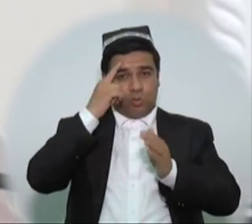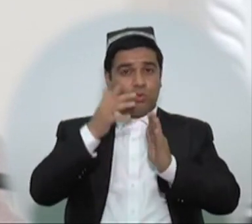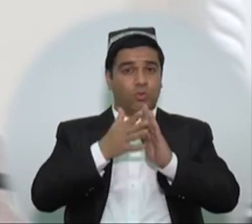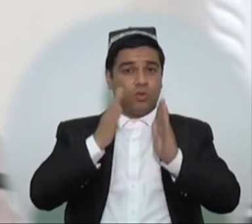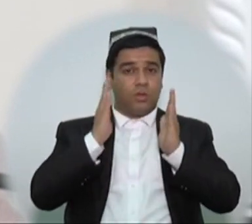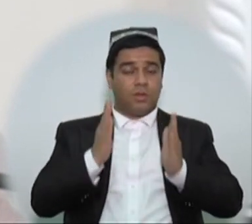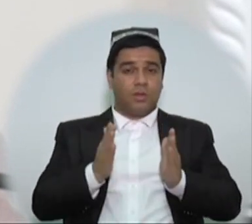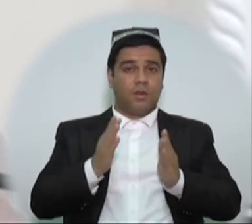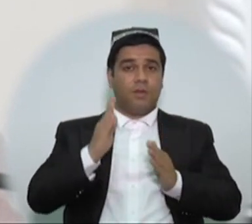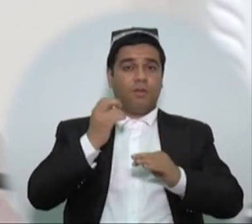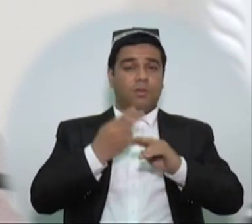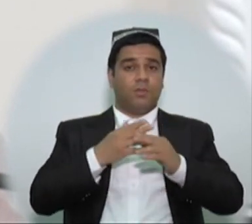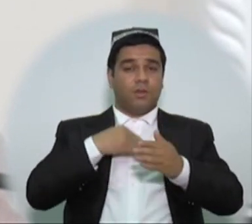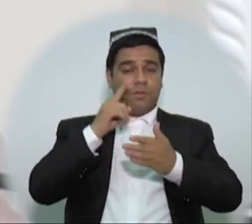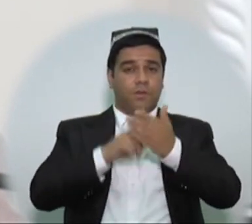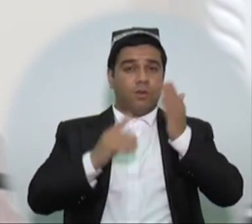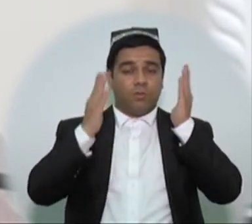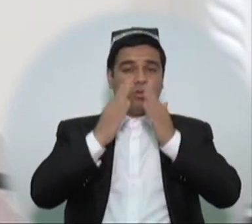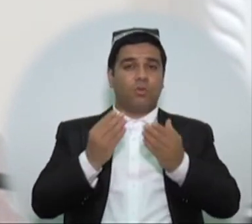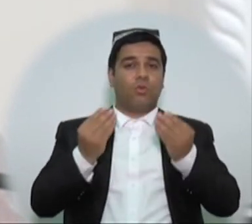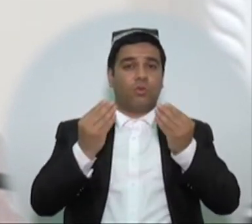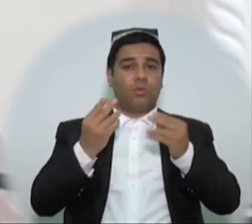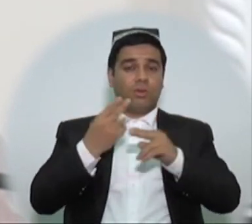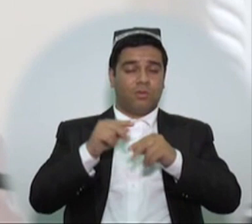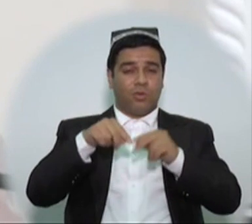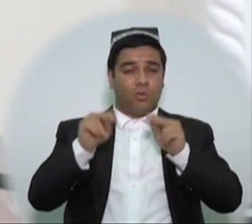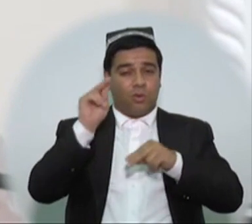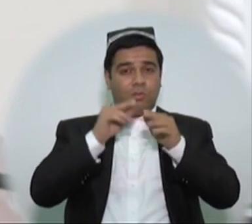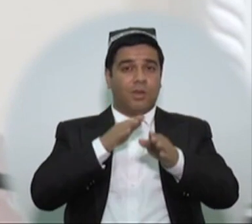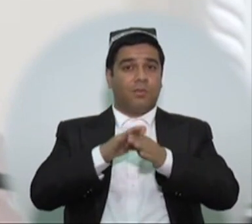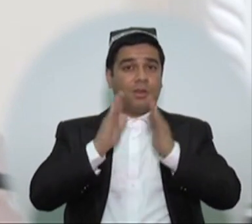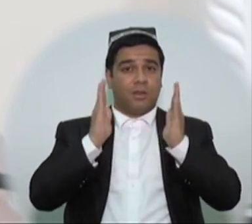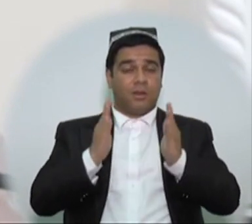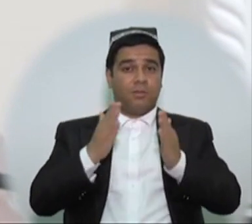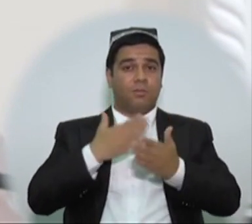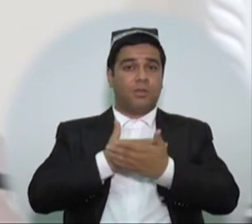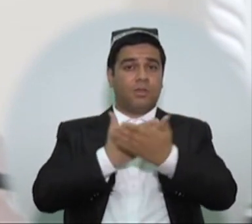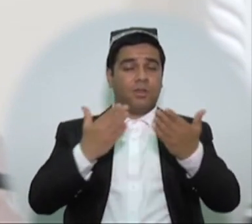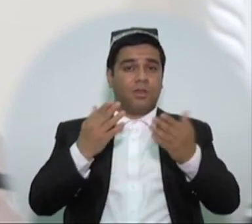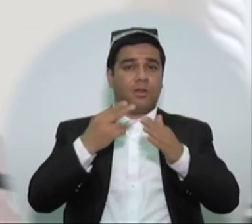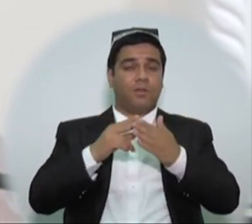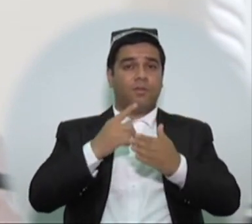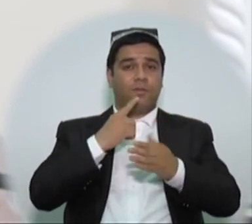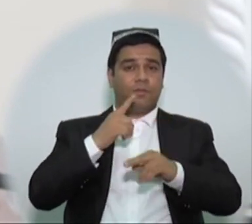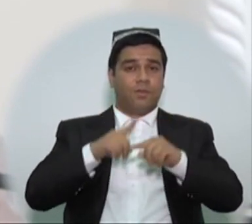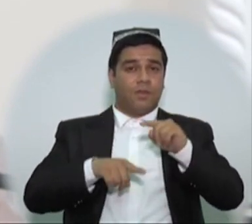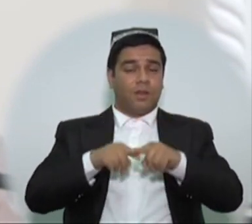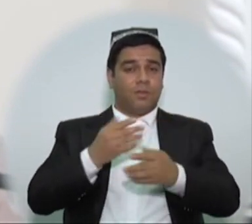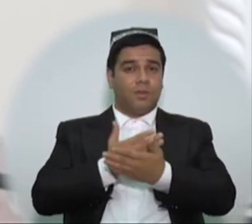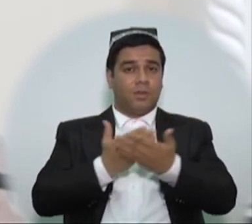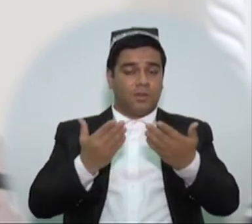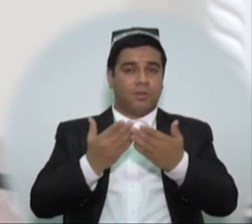yetishimizga, dinimizni go'zal ta'limotlariga amal qilib, elimiz, yurtimiz, vatanimizda ilm,